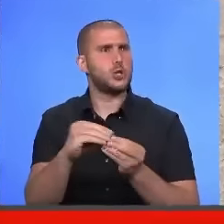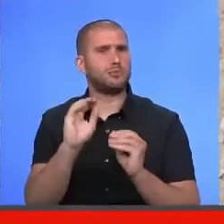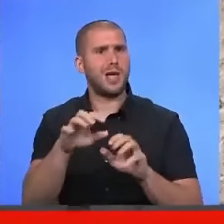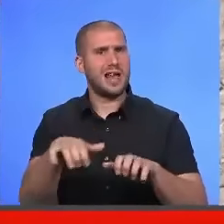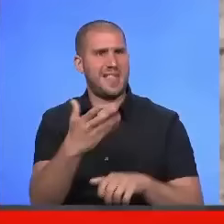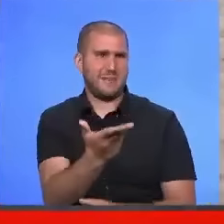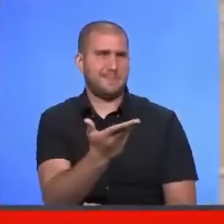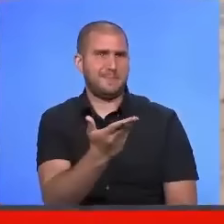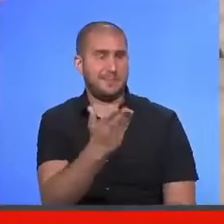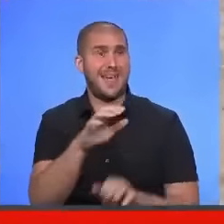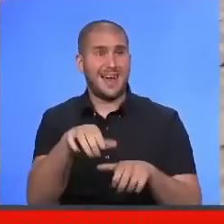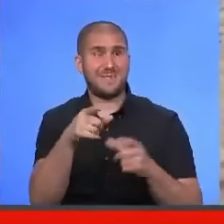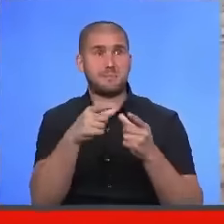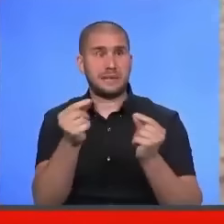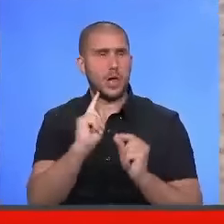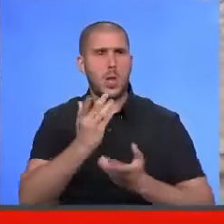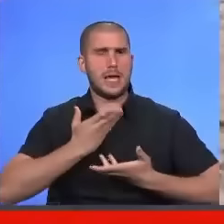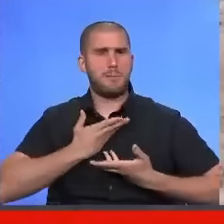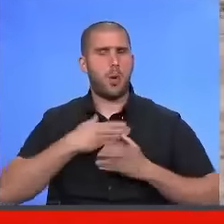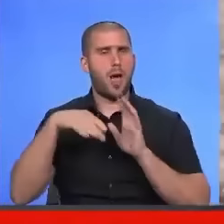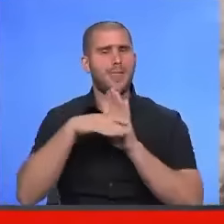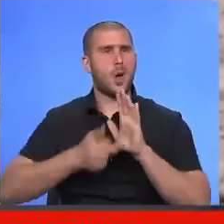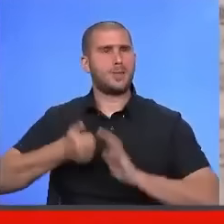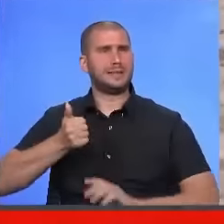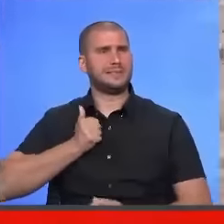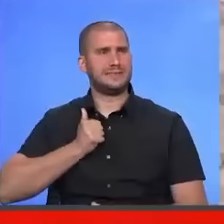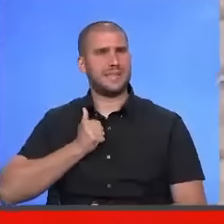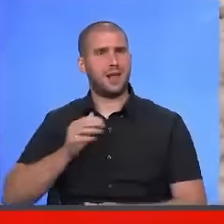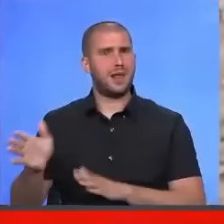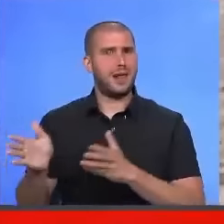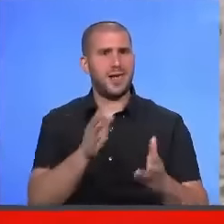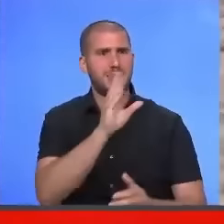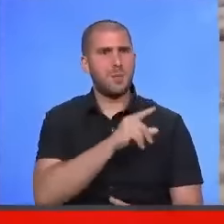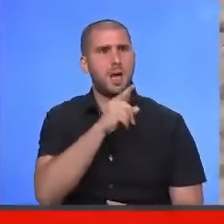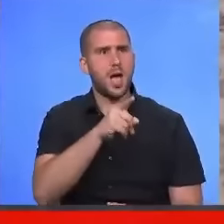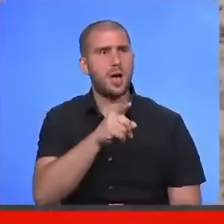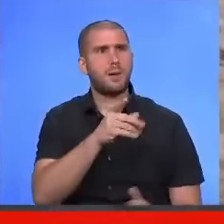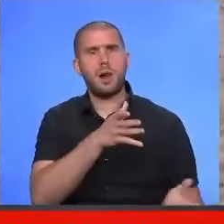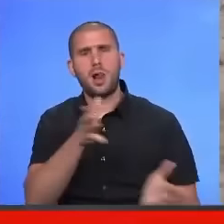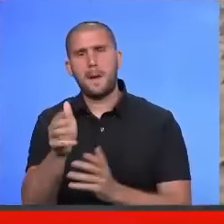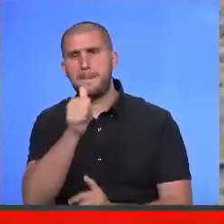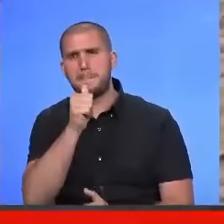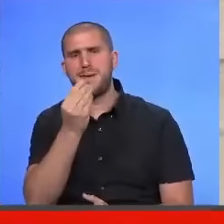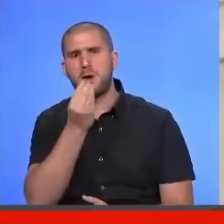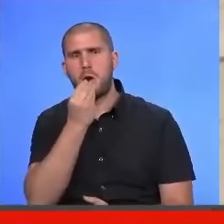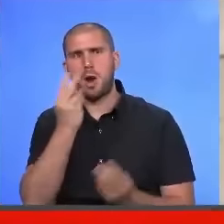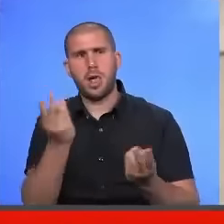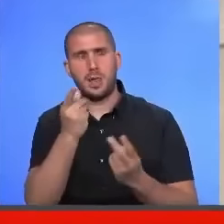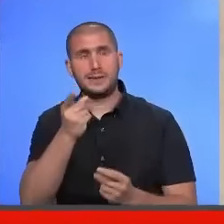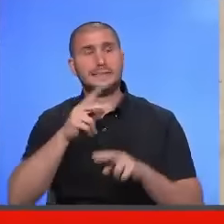ארבע הכלבים בעזה לא קיבלו את הנחיות צהל לנוע לדרום הם הולכים בעקבות המים והאוכל